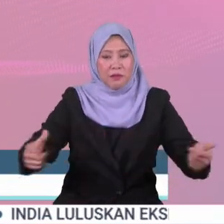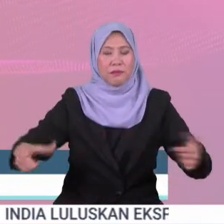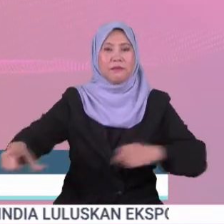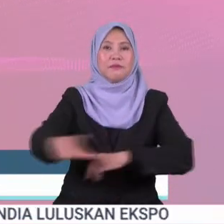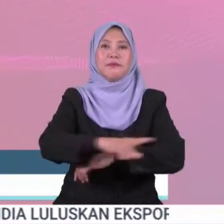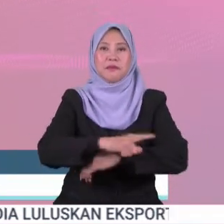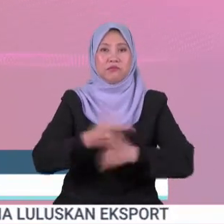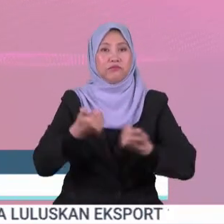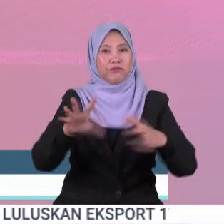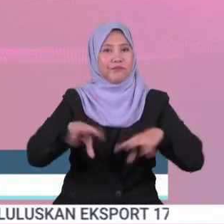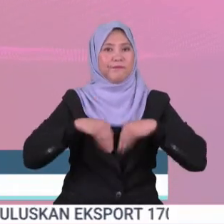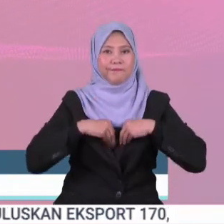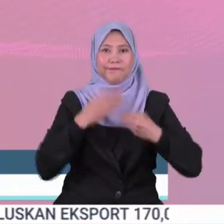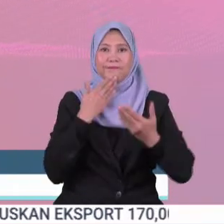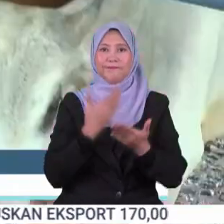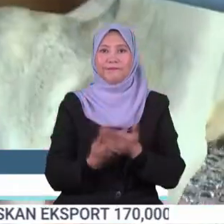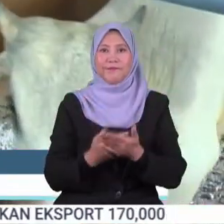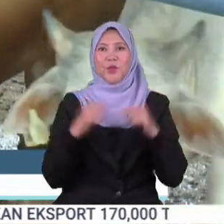baik kumpulan SASA.